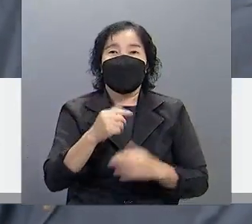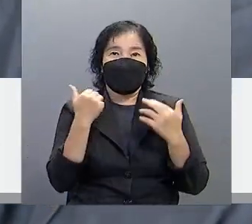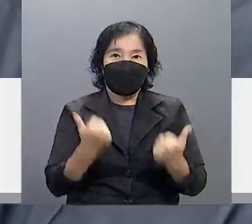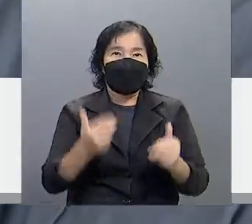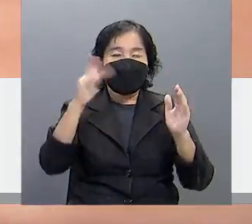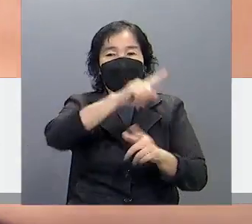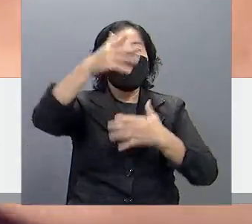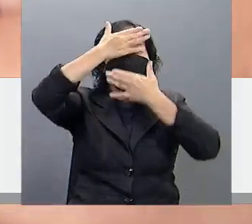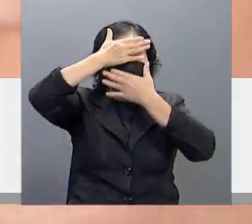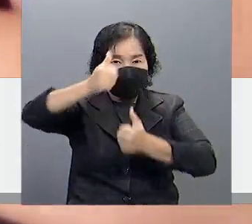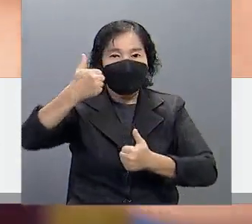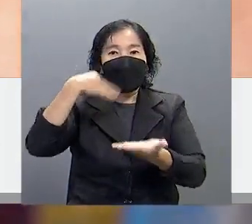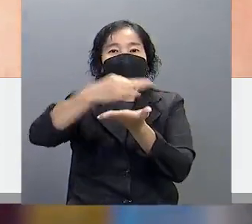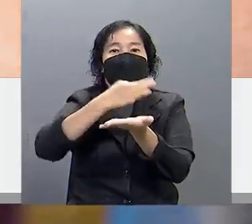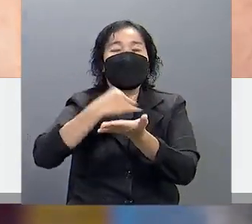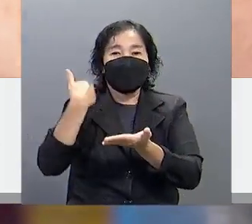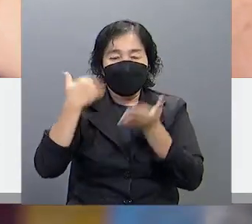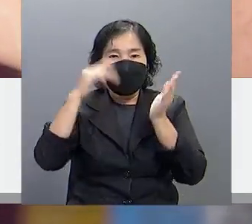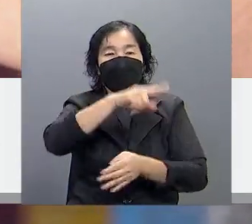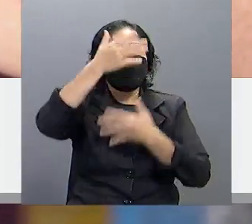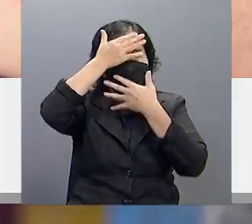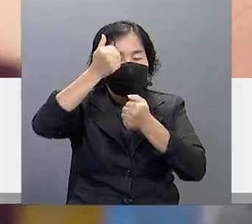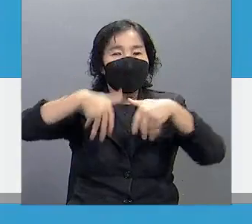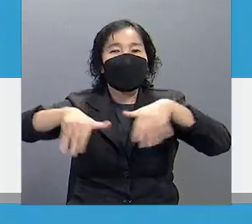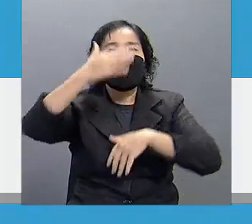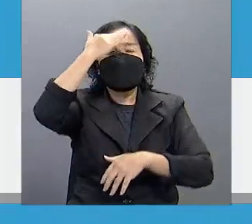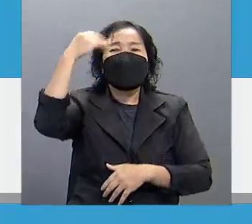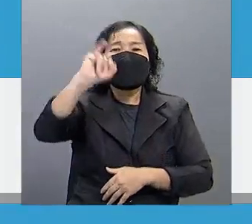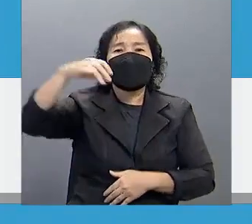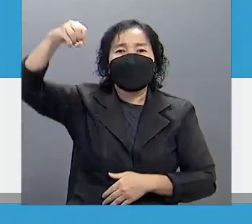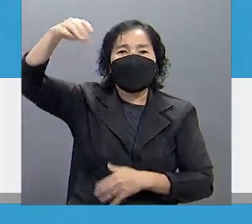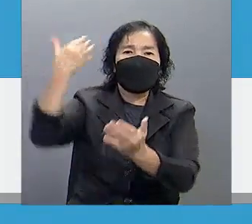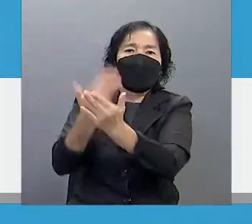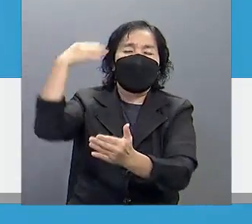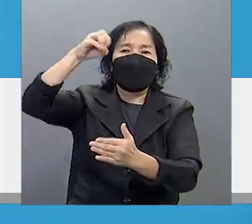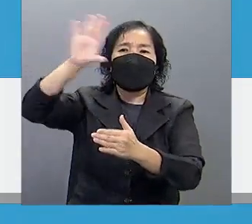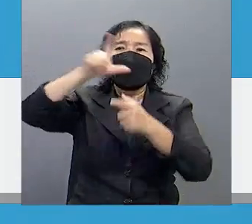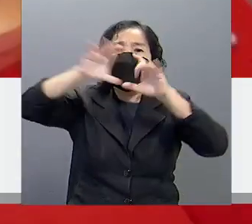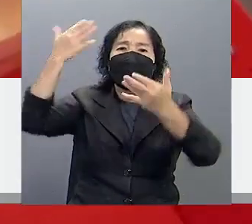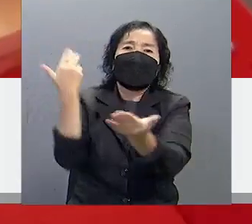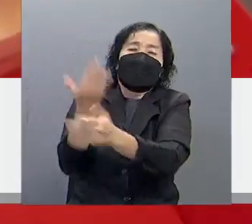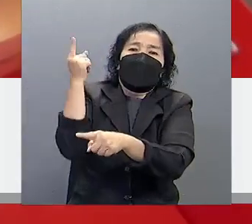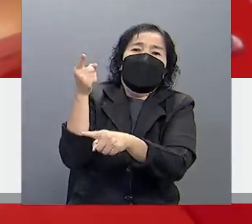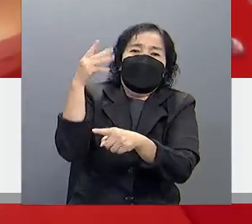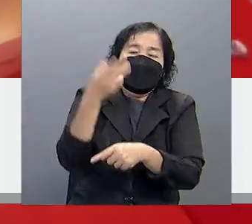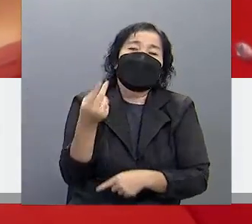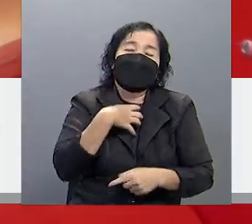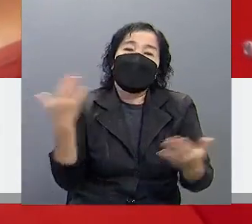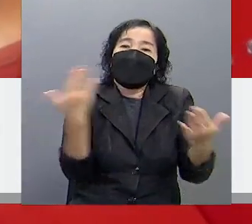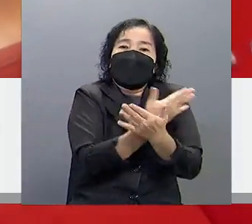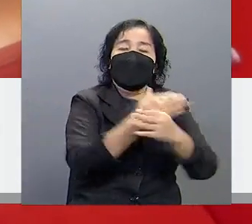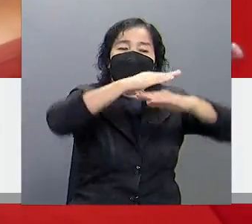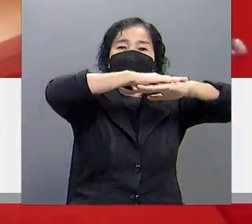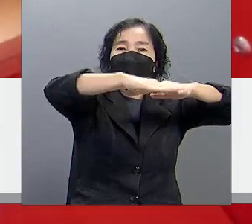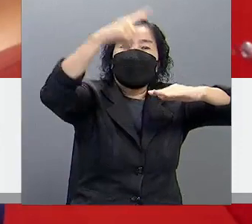โซลาร์เซลล์นี้กำลังได้รับความสนใจจากประชาชนที่ต้องการใช้พลังงานทางเลือกทดแทนการใช้น้ำมันเชื้อเพลิงทั้งแบบ on